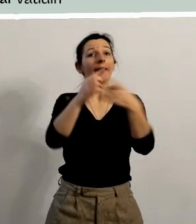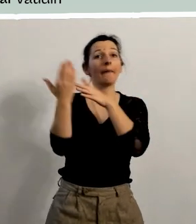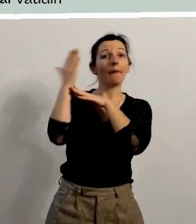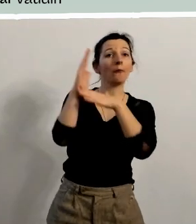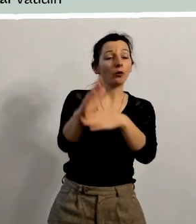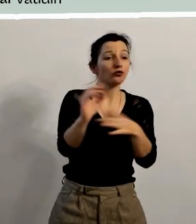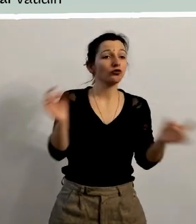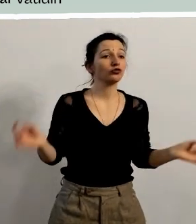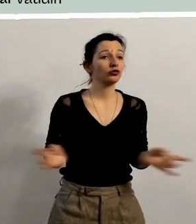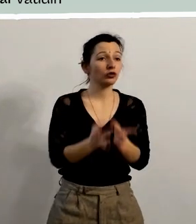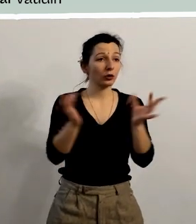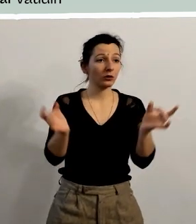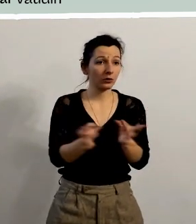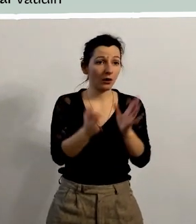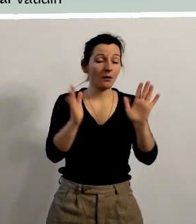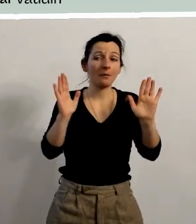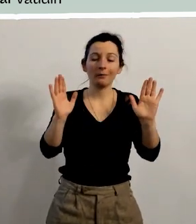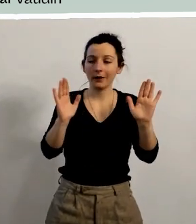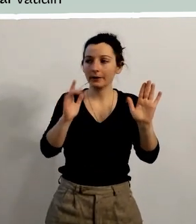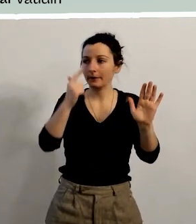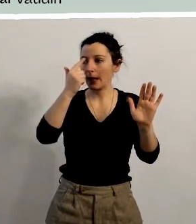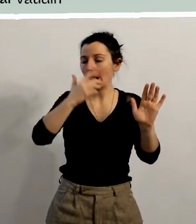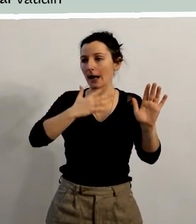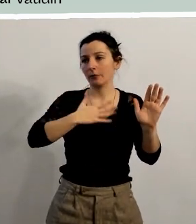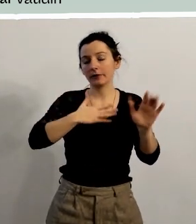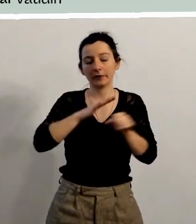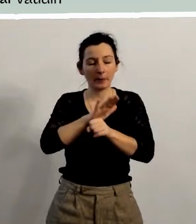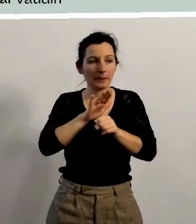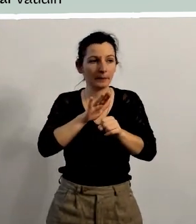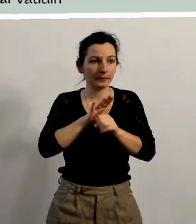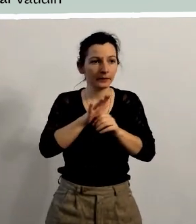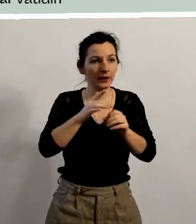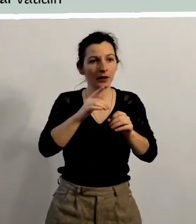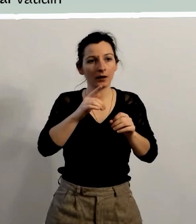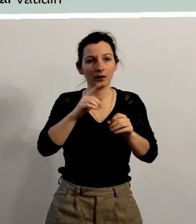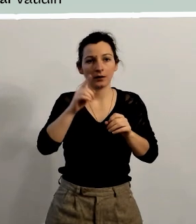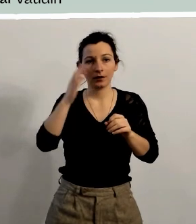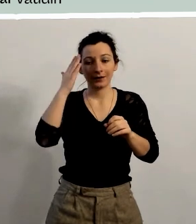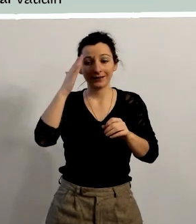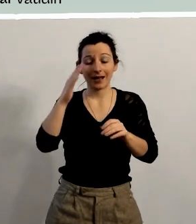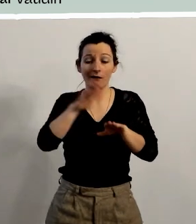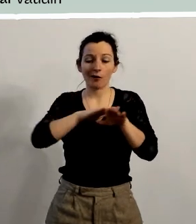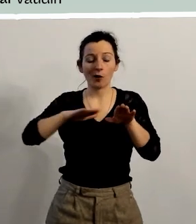sujet. Mais voilà, il y a beaucoup de lobbying